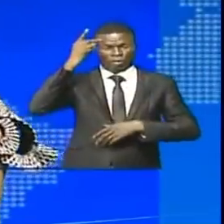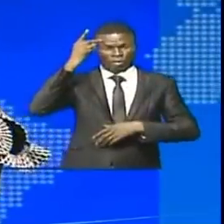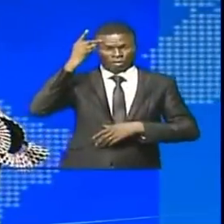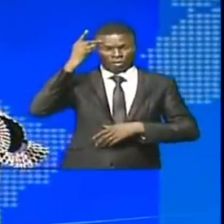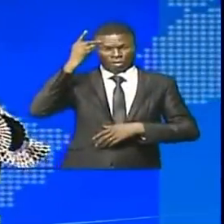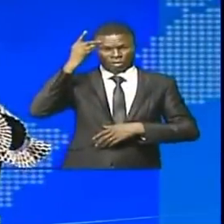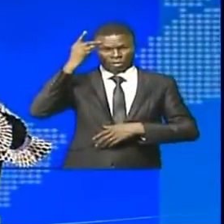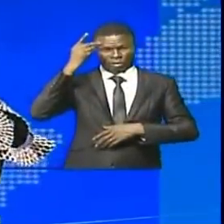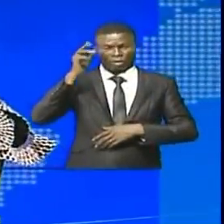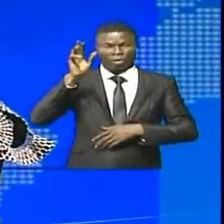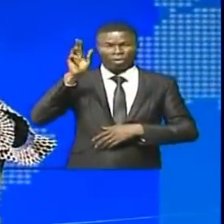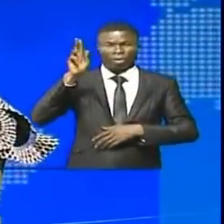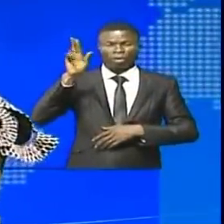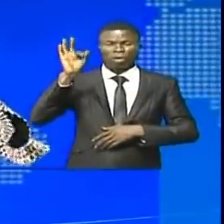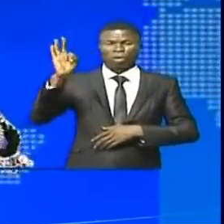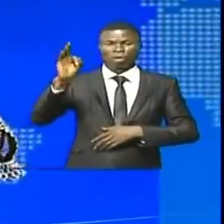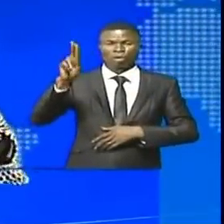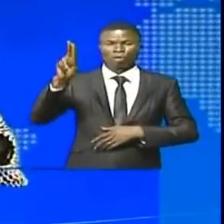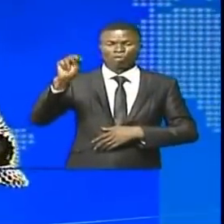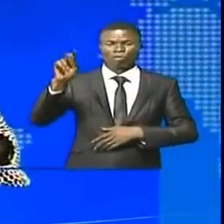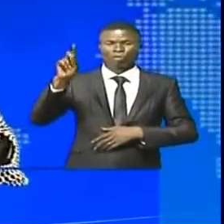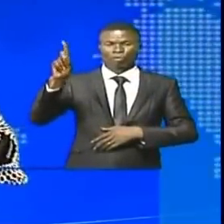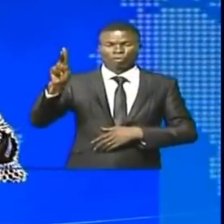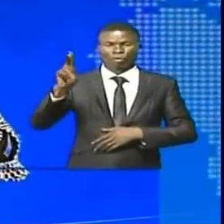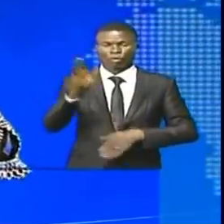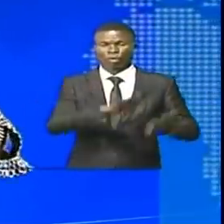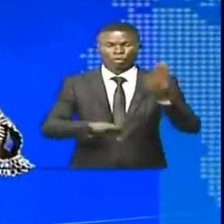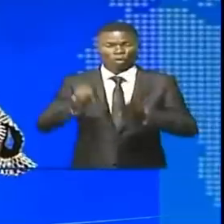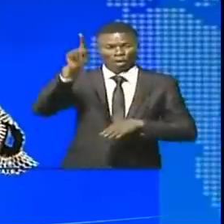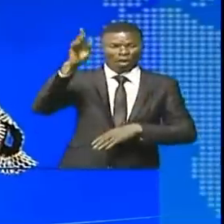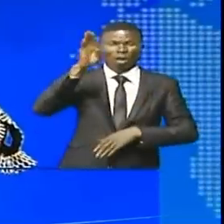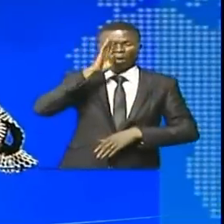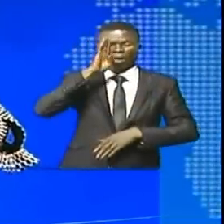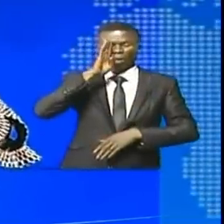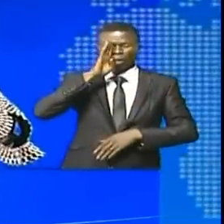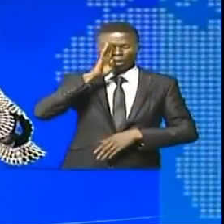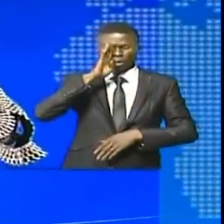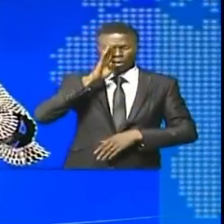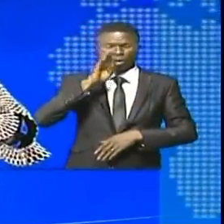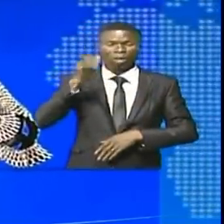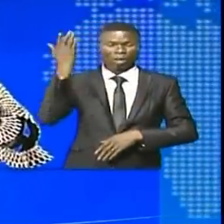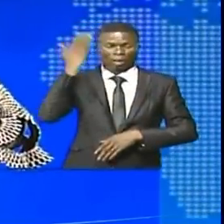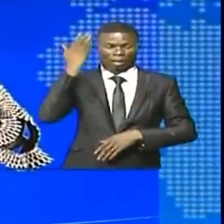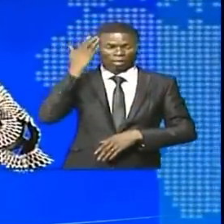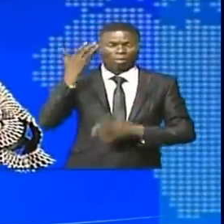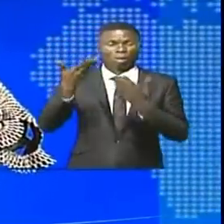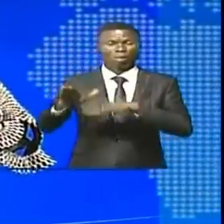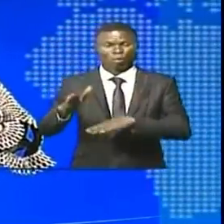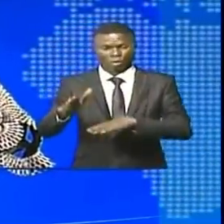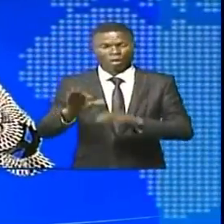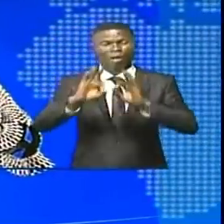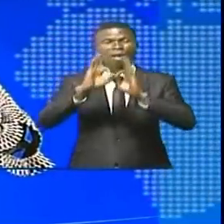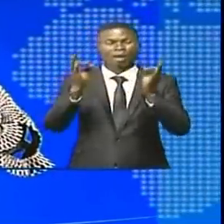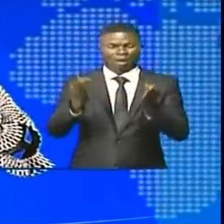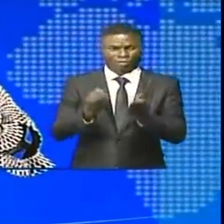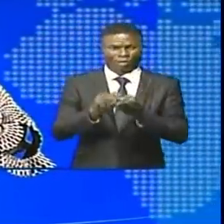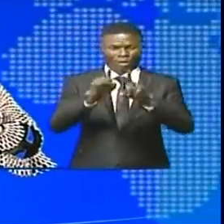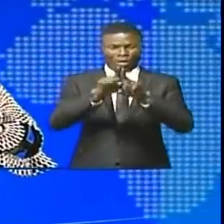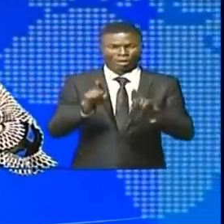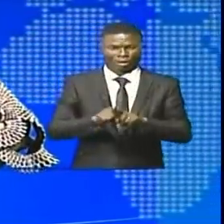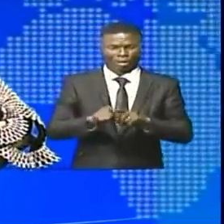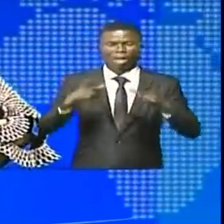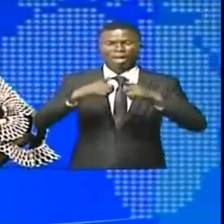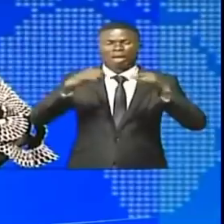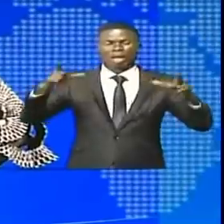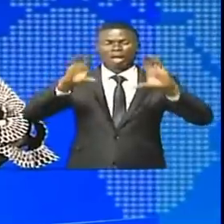food ou aux côtes à lévis a été inhumé en belgique en mémoire des ministres disparue à sa famille ainsi que la grande